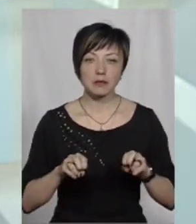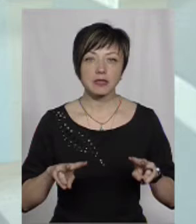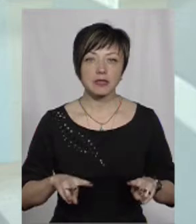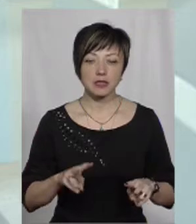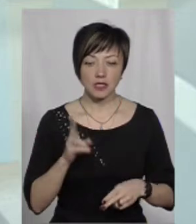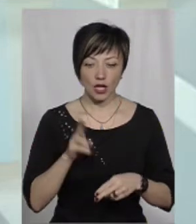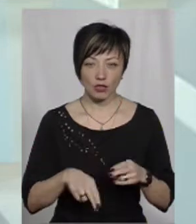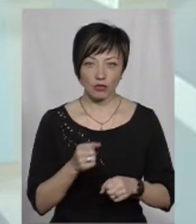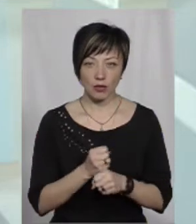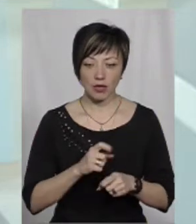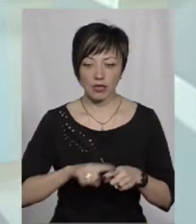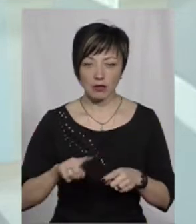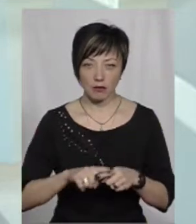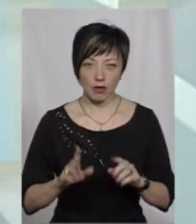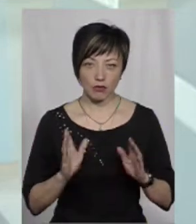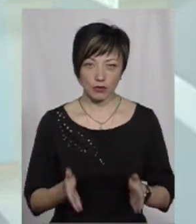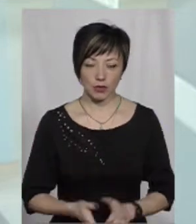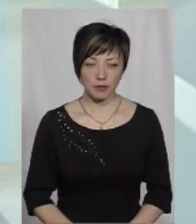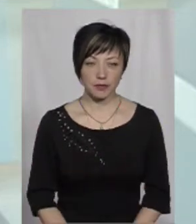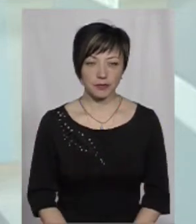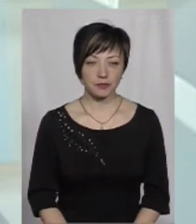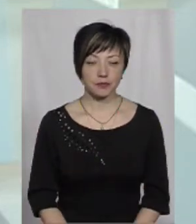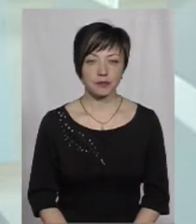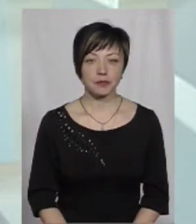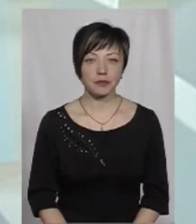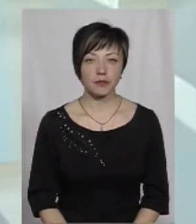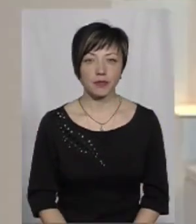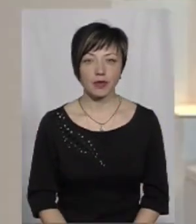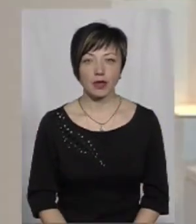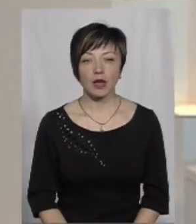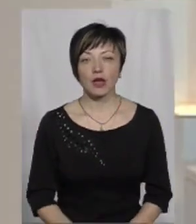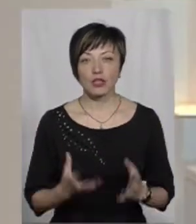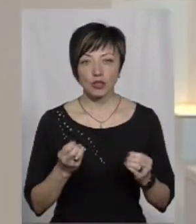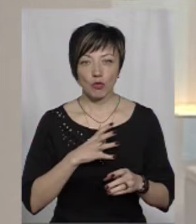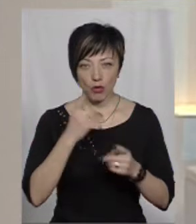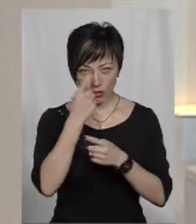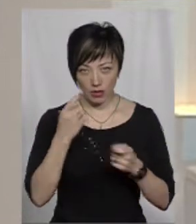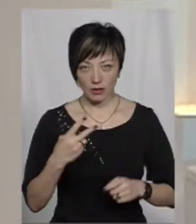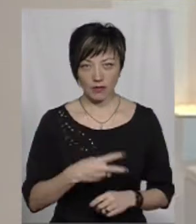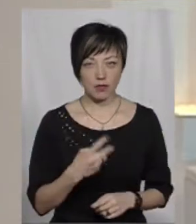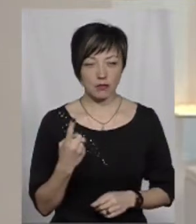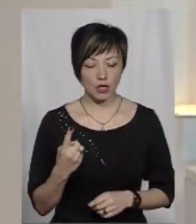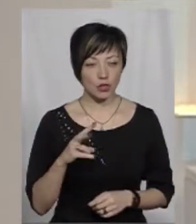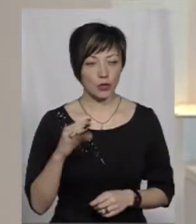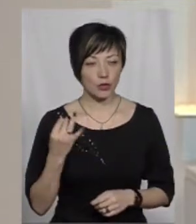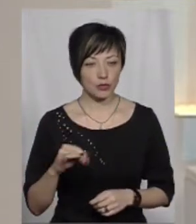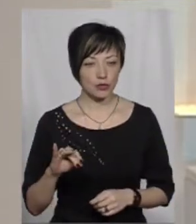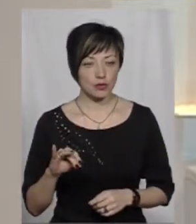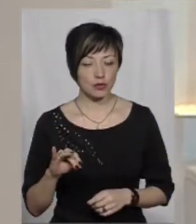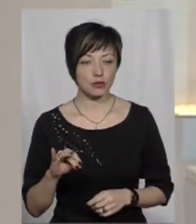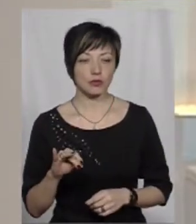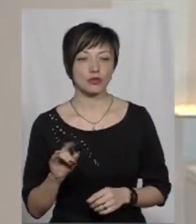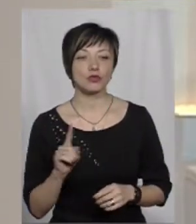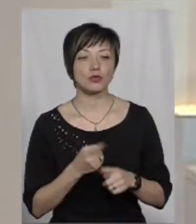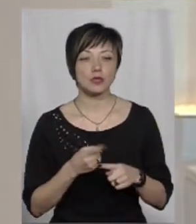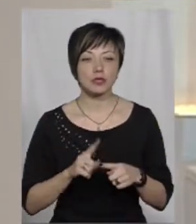фахівці доробляють його, незабаром він буде. А от там ще було оголошення 21 лютого,